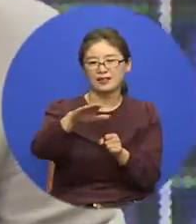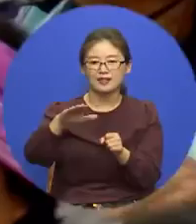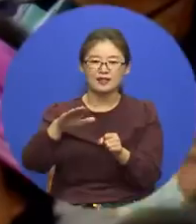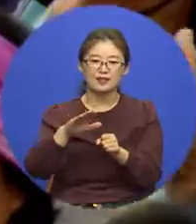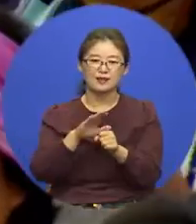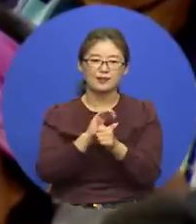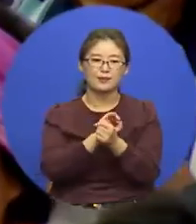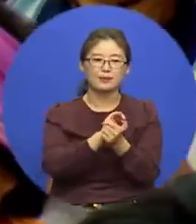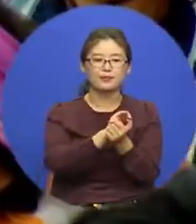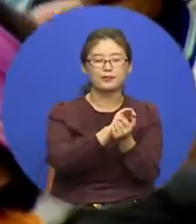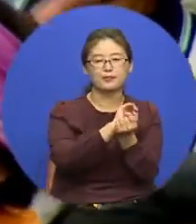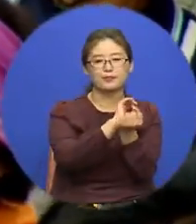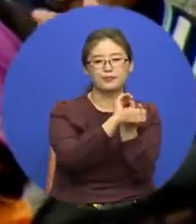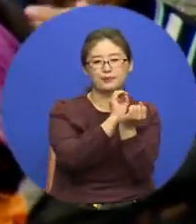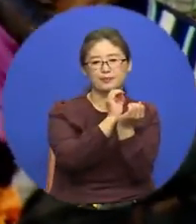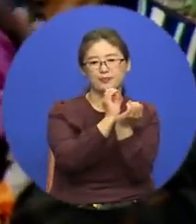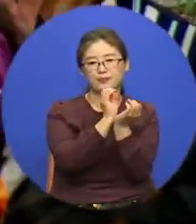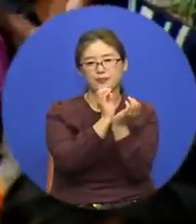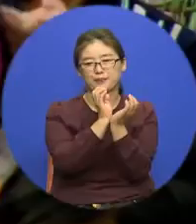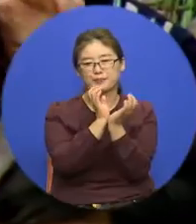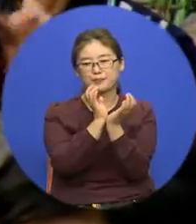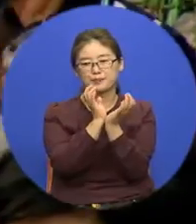사랑 꼭 피울